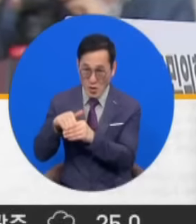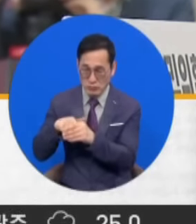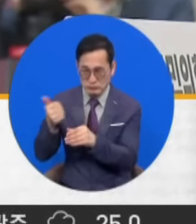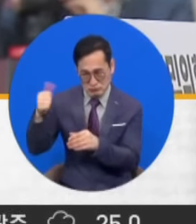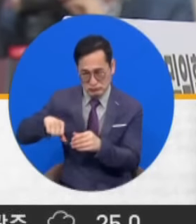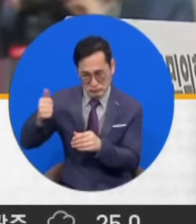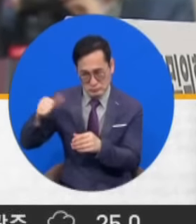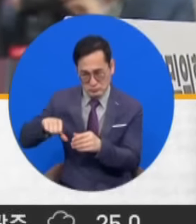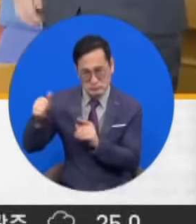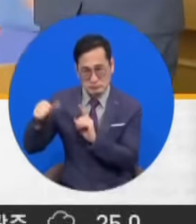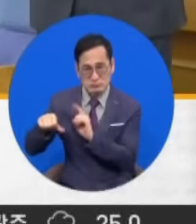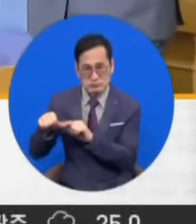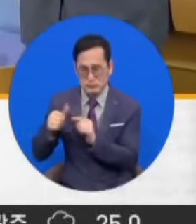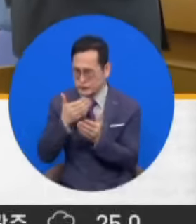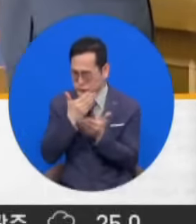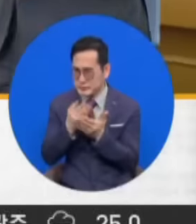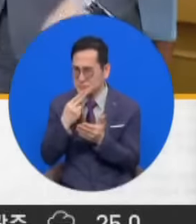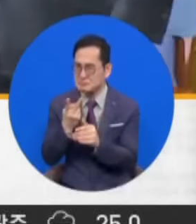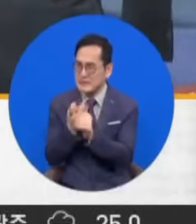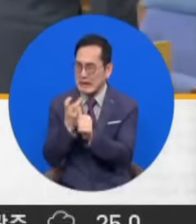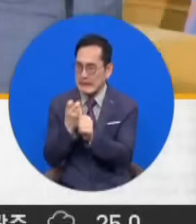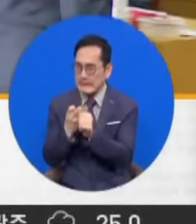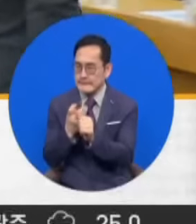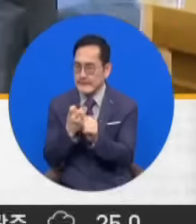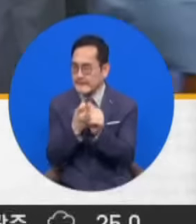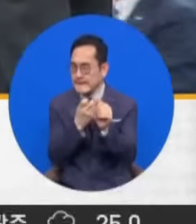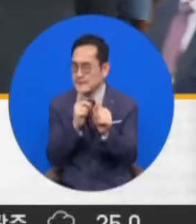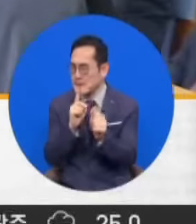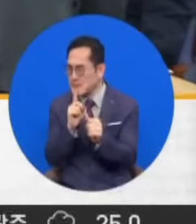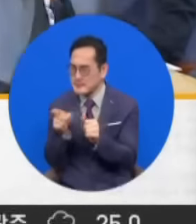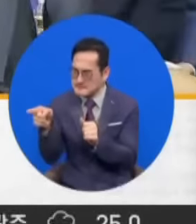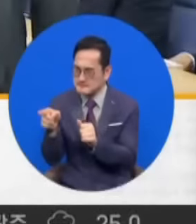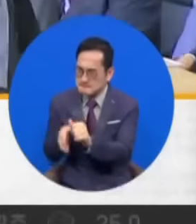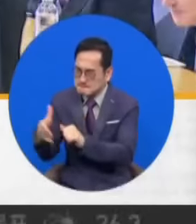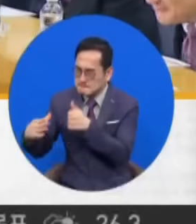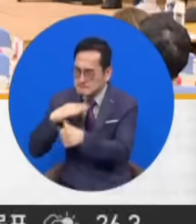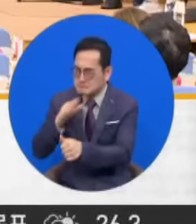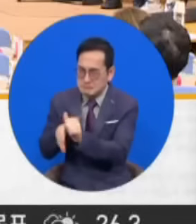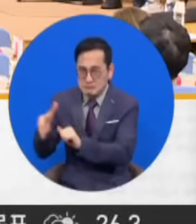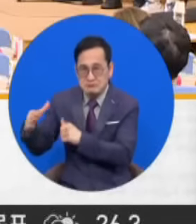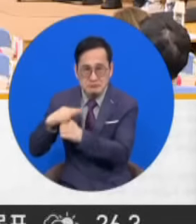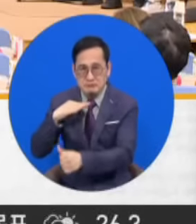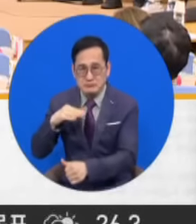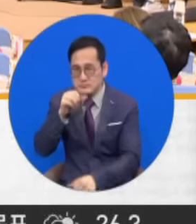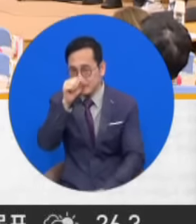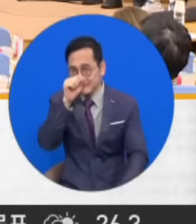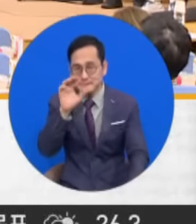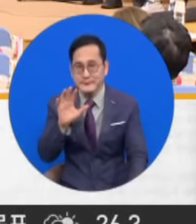아니에요. 탄핵이라는 것까지 끄집어내가면서 이렇게 뭐 곧 세상이 멸망할 듯 이렇게 예.